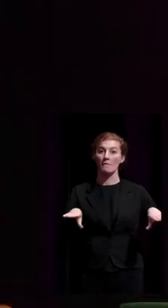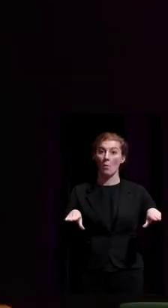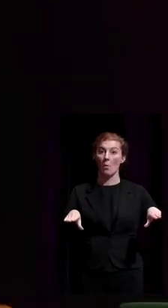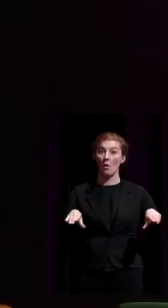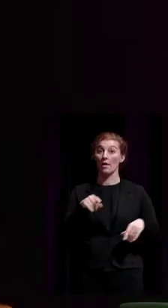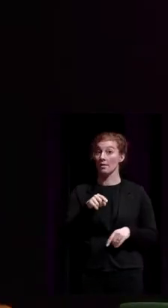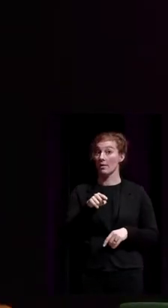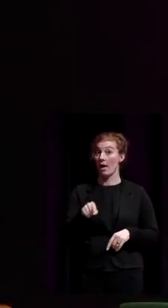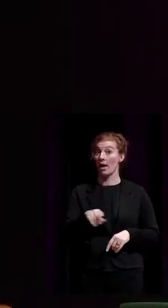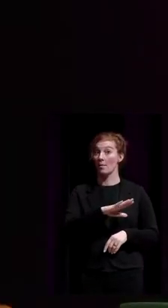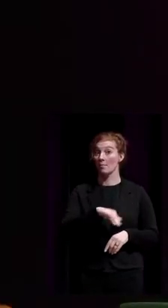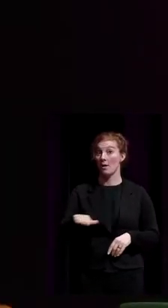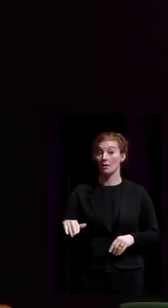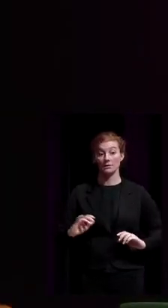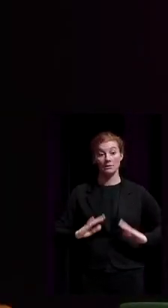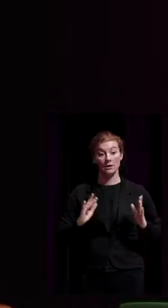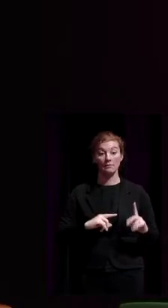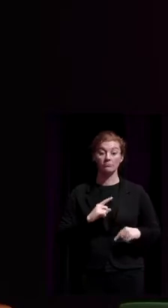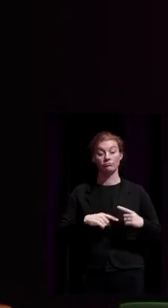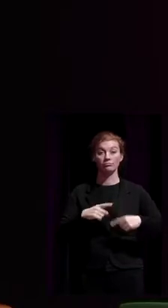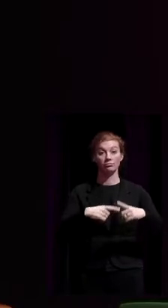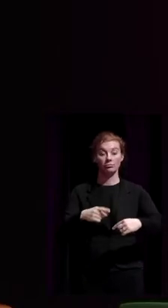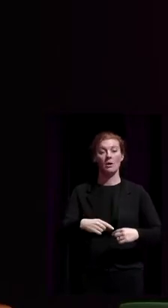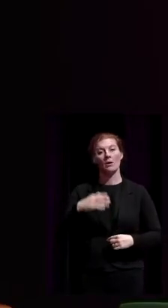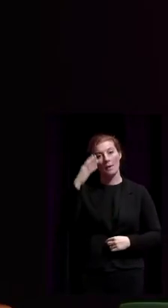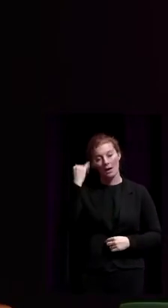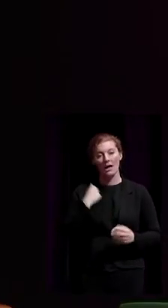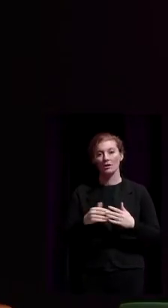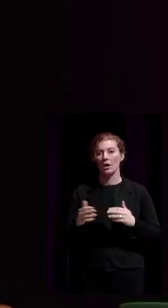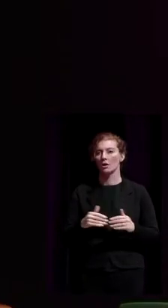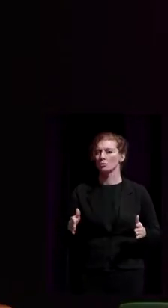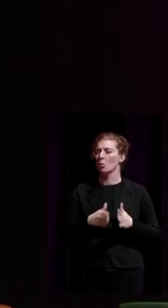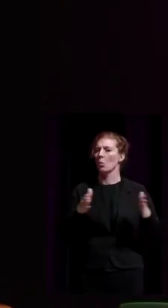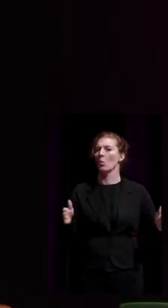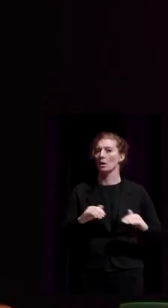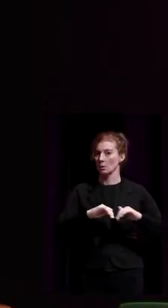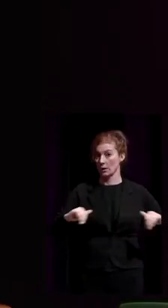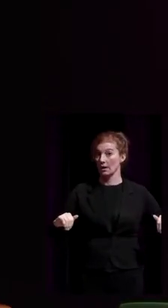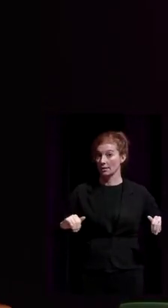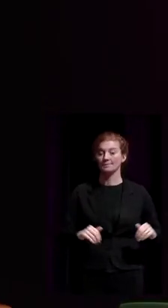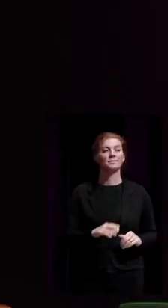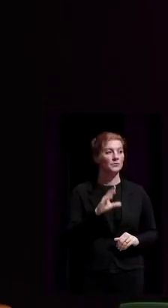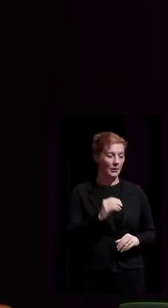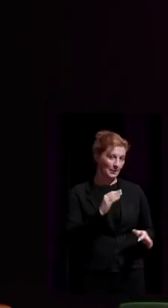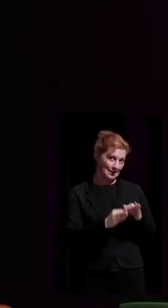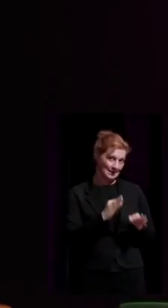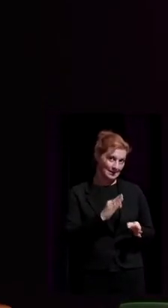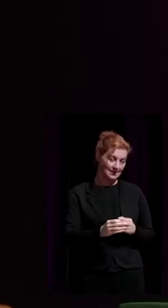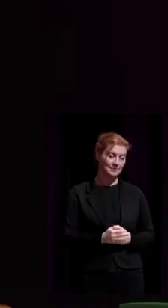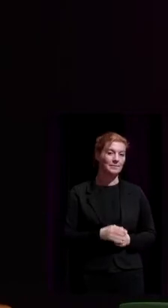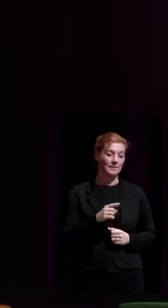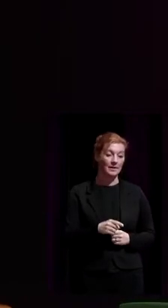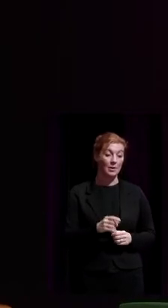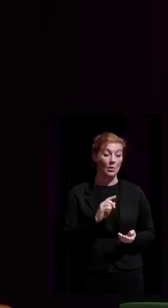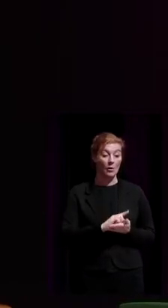barns liv pågår och där man kan göra en enorm skillnad. Ja men verkligen, det är ju oftast